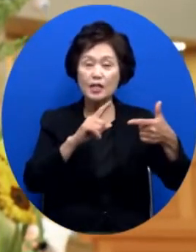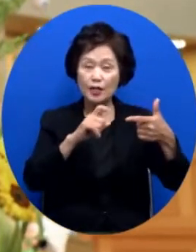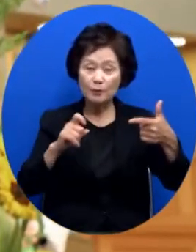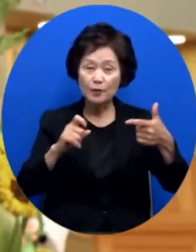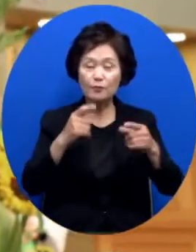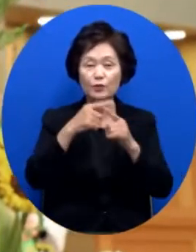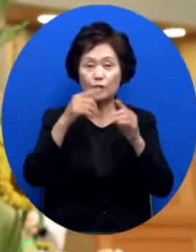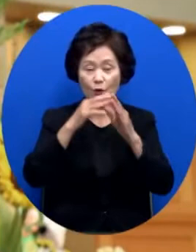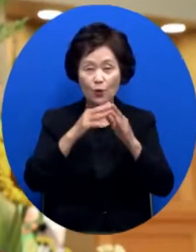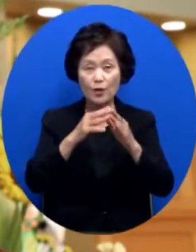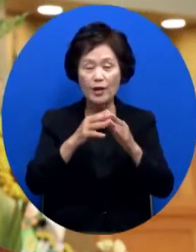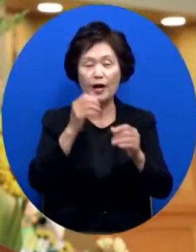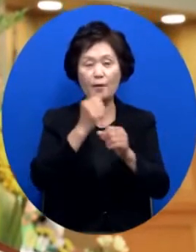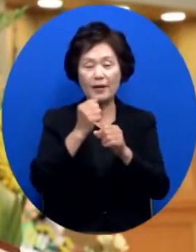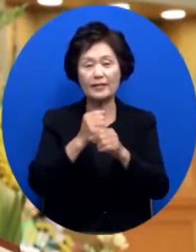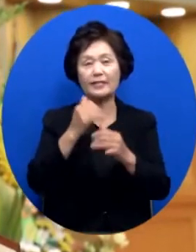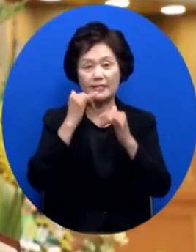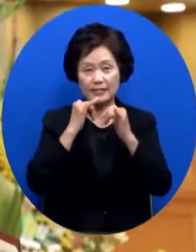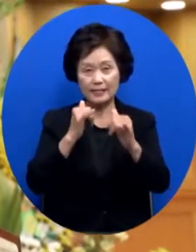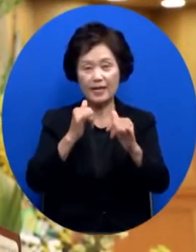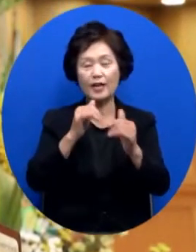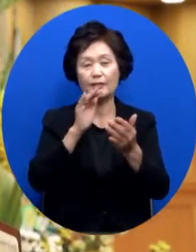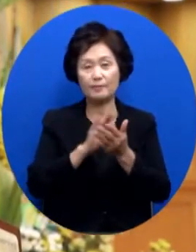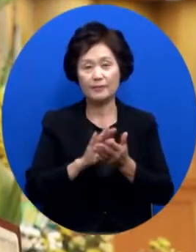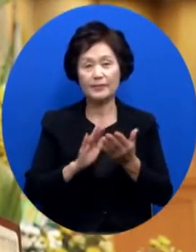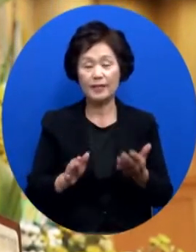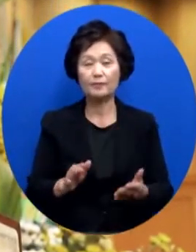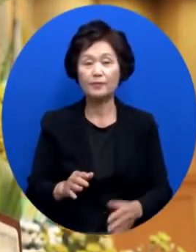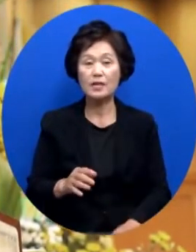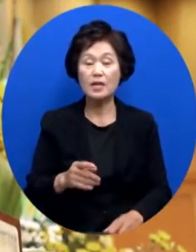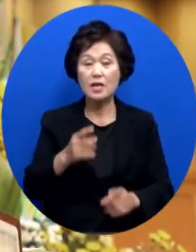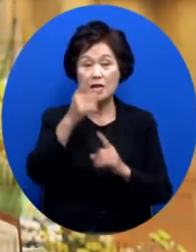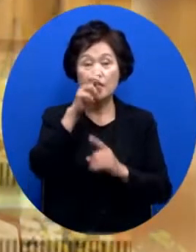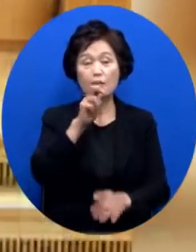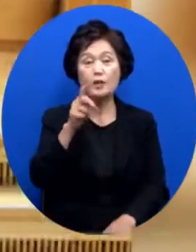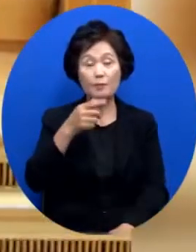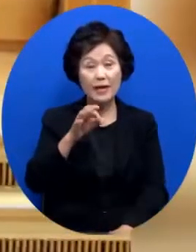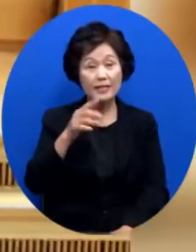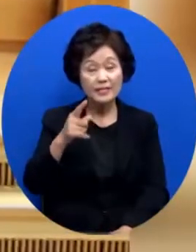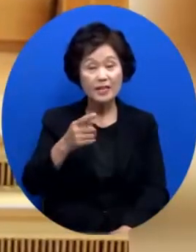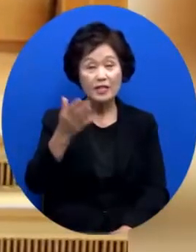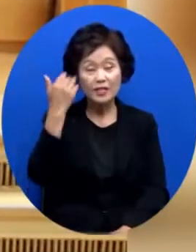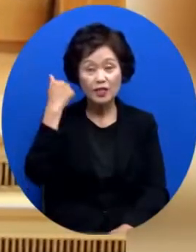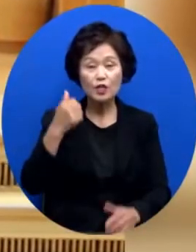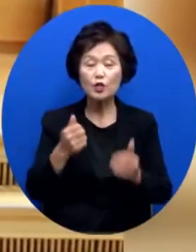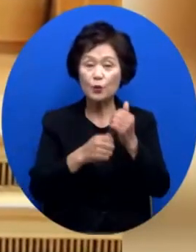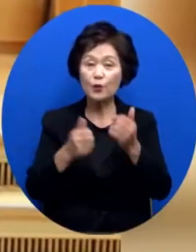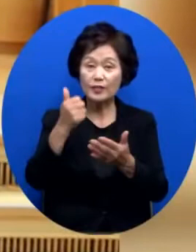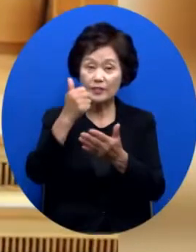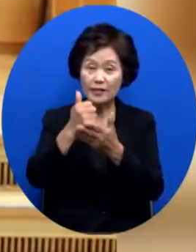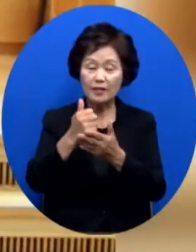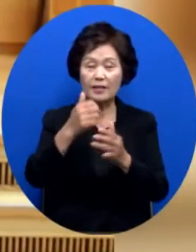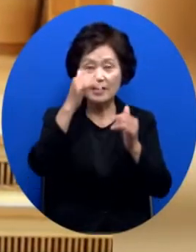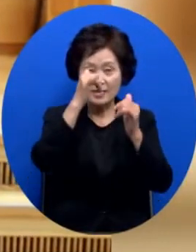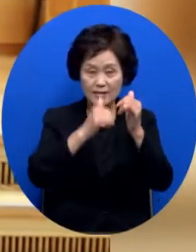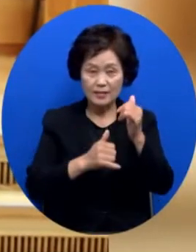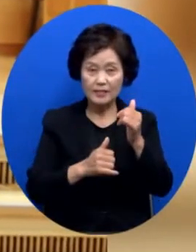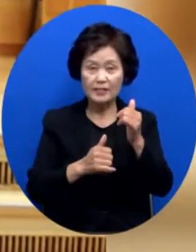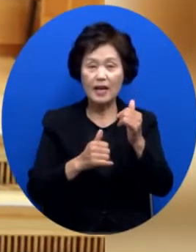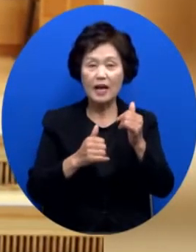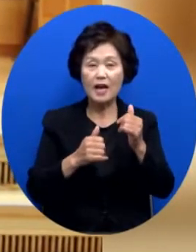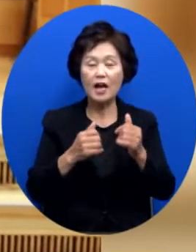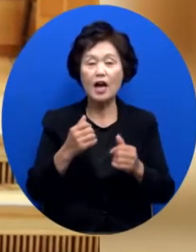상입니다 남대문 교외 손 윤 탕 목사 된 이만열 전 위원장은 한국교회 역사 연구가 근 현대